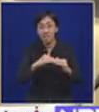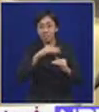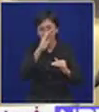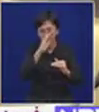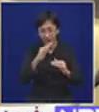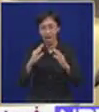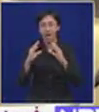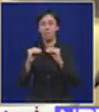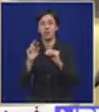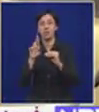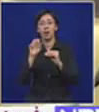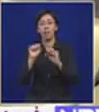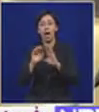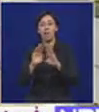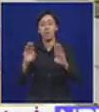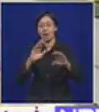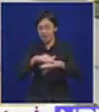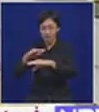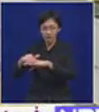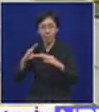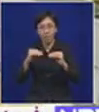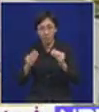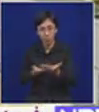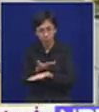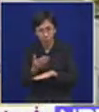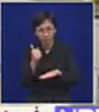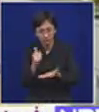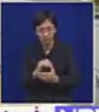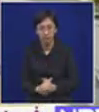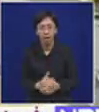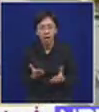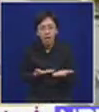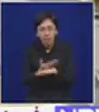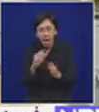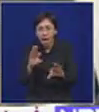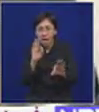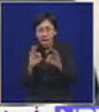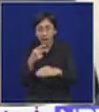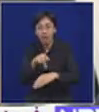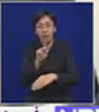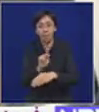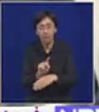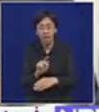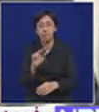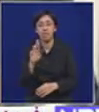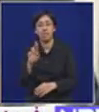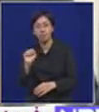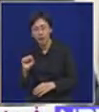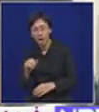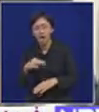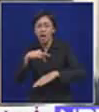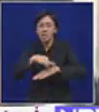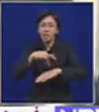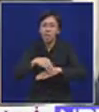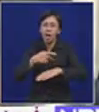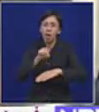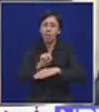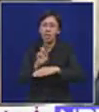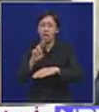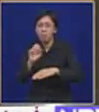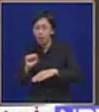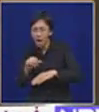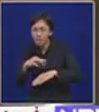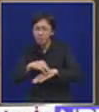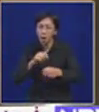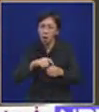ถเรียกเปิดประชุมได้ทันทีรวมถึงการพิจารณาการเลือกประธานสภาการพ้นจากตำแหน่งของประธานสภาและประ